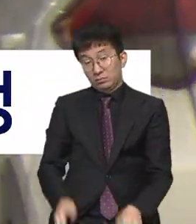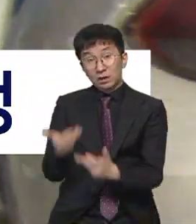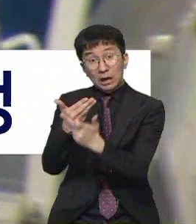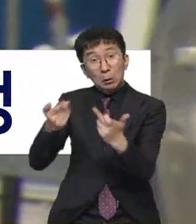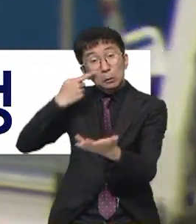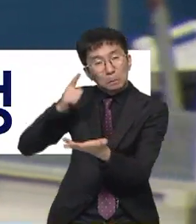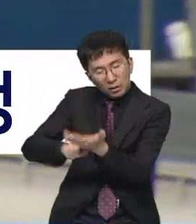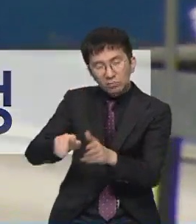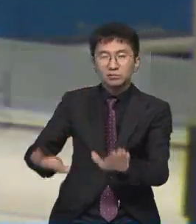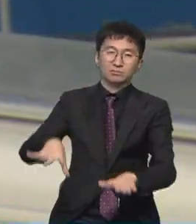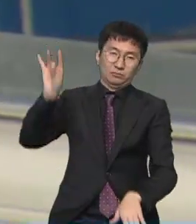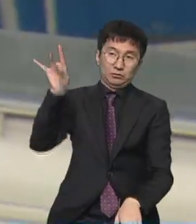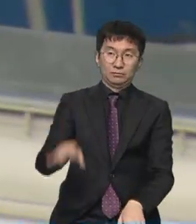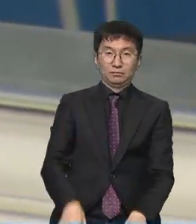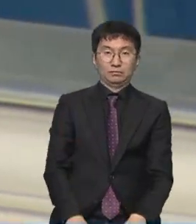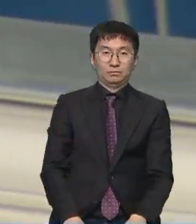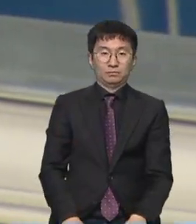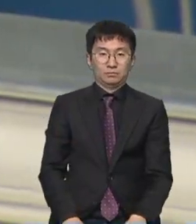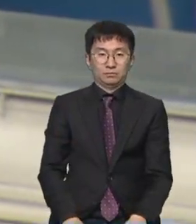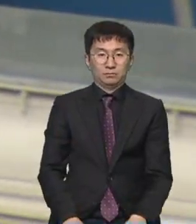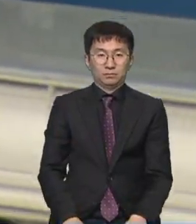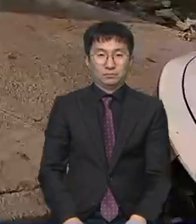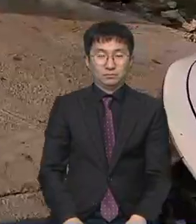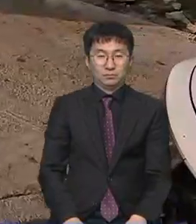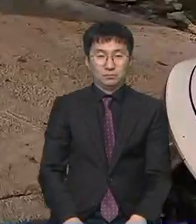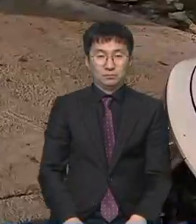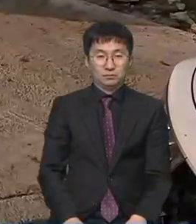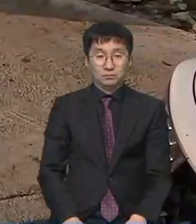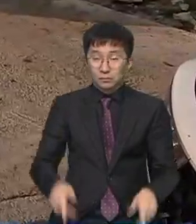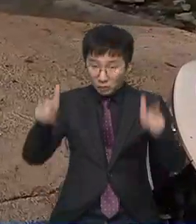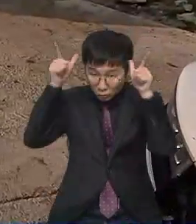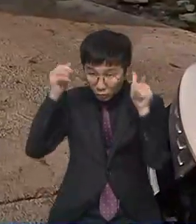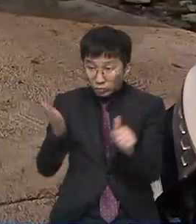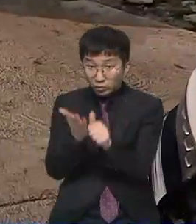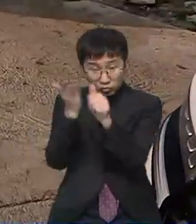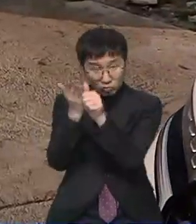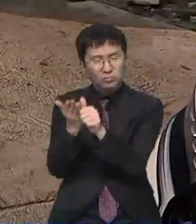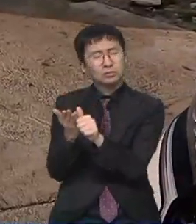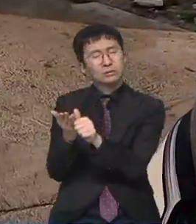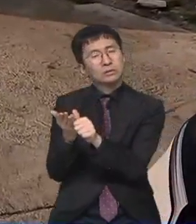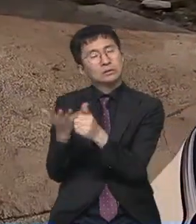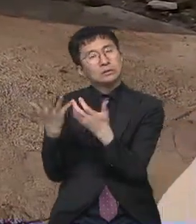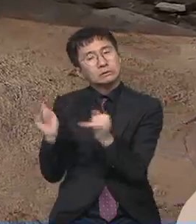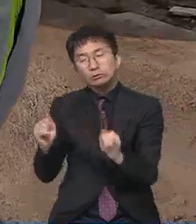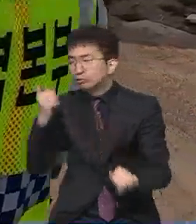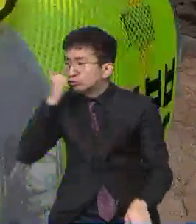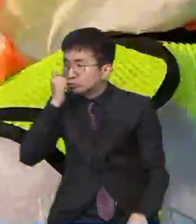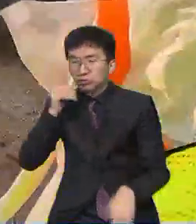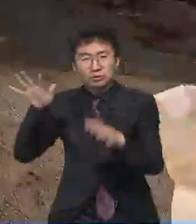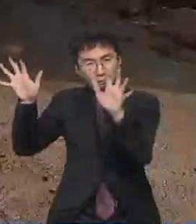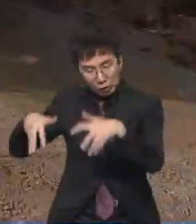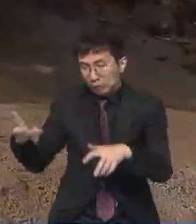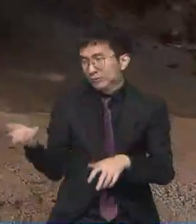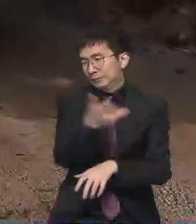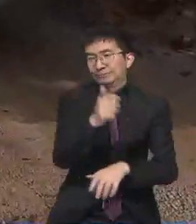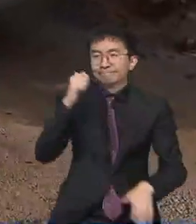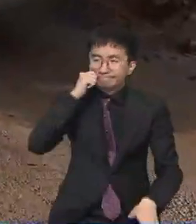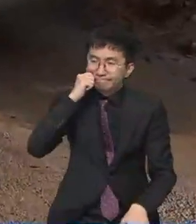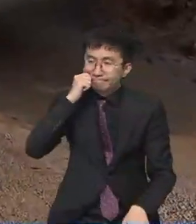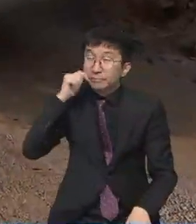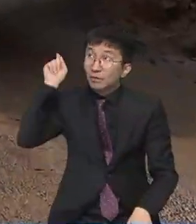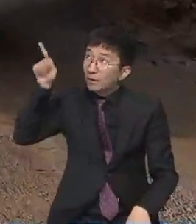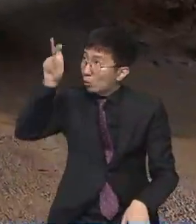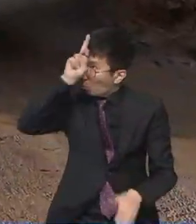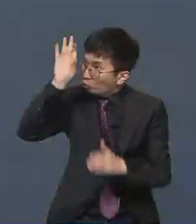첫 발병 사례입니다. 강원 지역 소 사육 농가에서 일하는 사람 등에 내일 오후까지 이동 중지 명령이 내려진